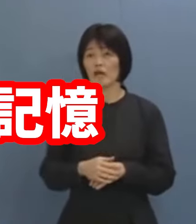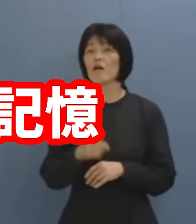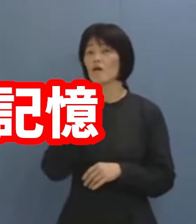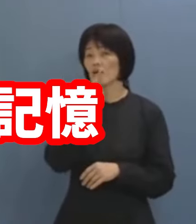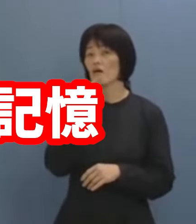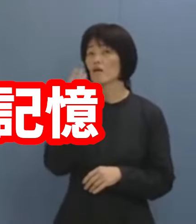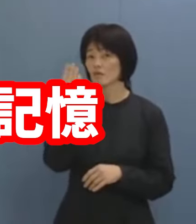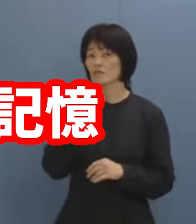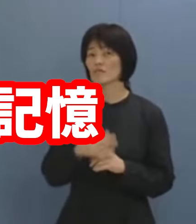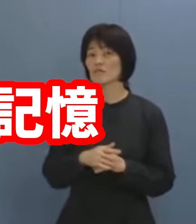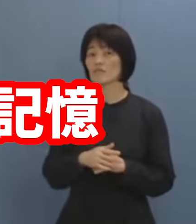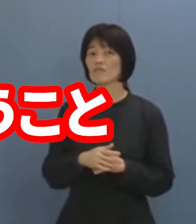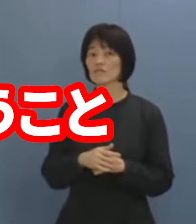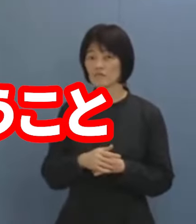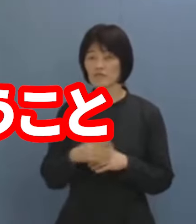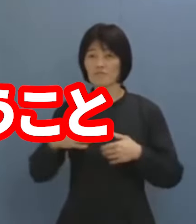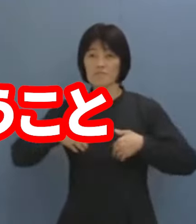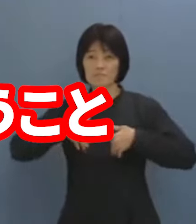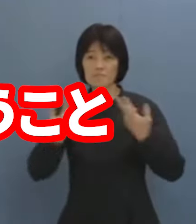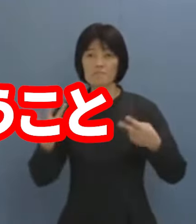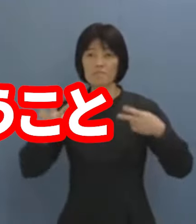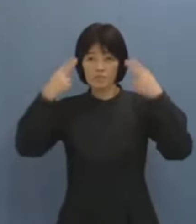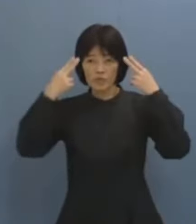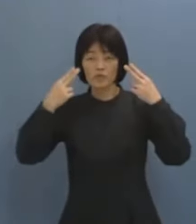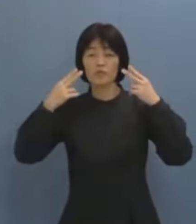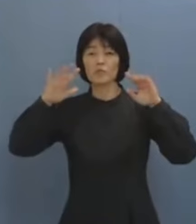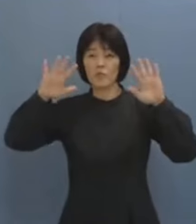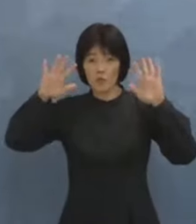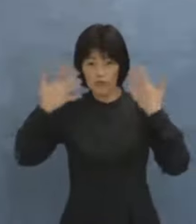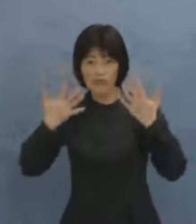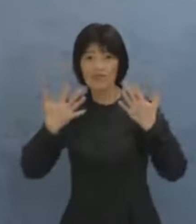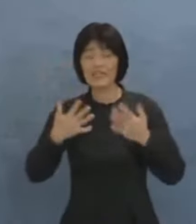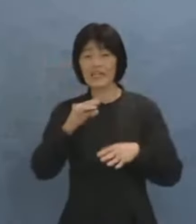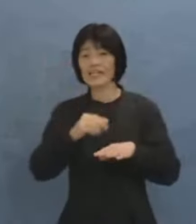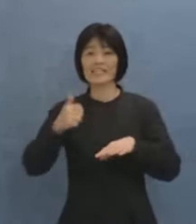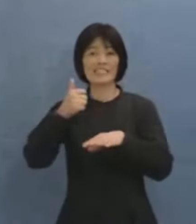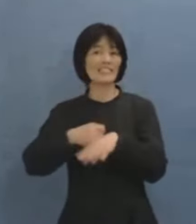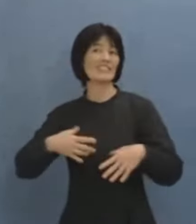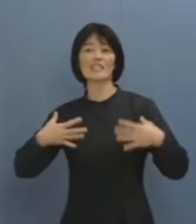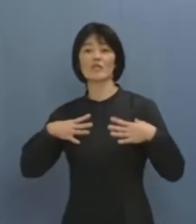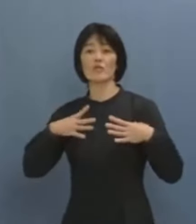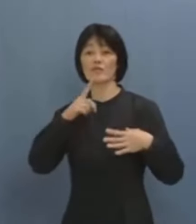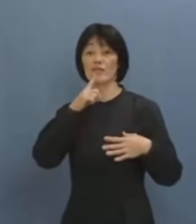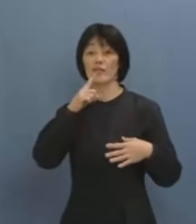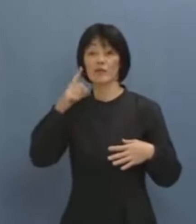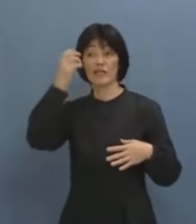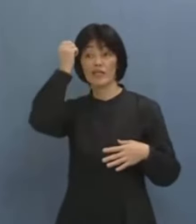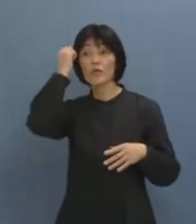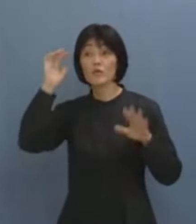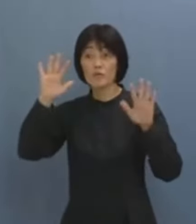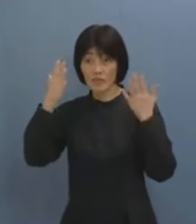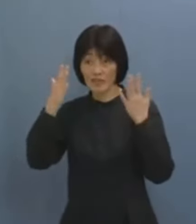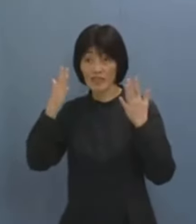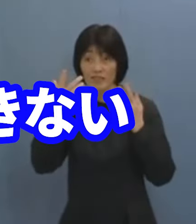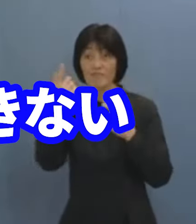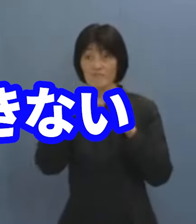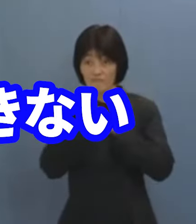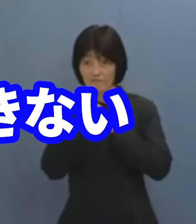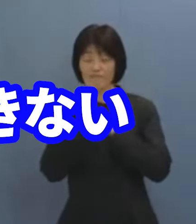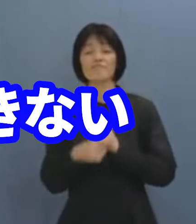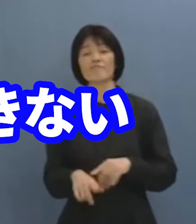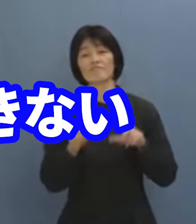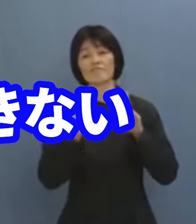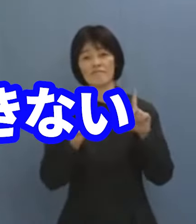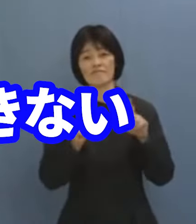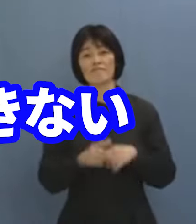った発言の記憶もないという両方にかかっているということでしょうか。 そうですね、はい、実際当日に、ホ